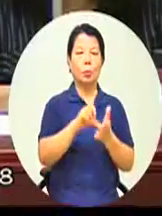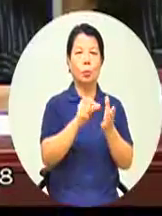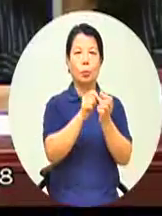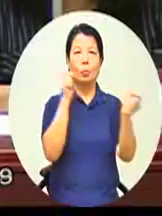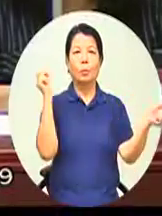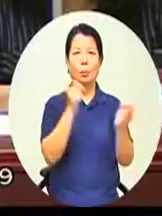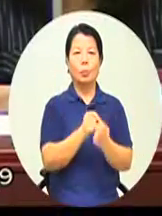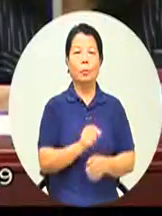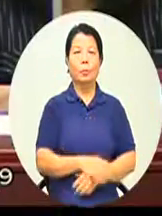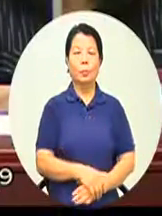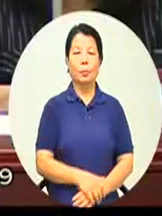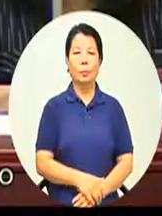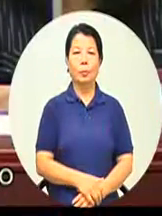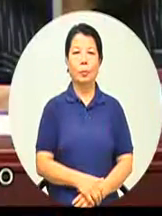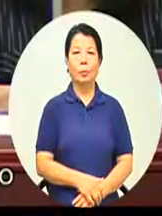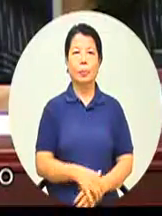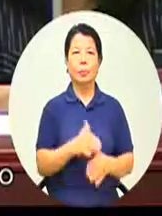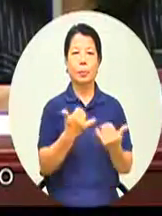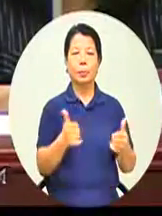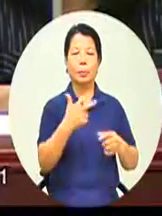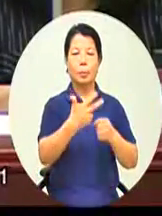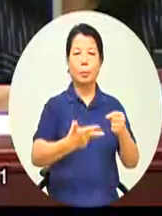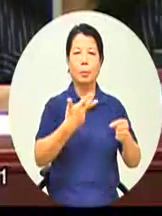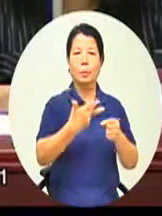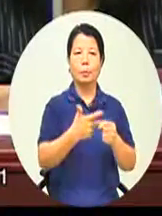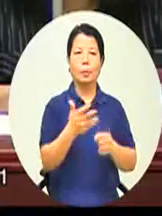了？文化局接管大概七年吧。